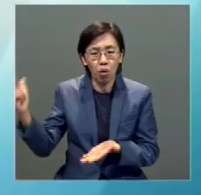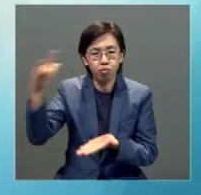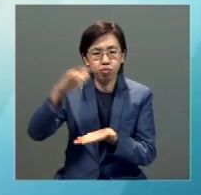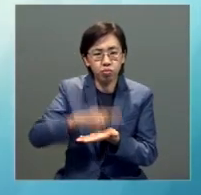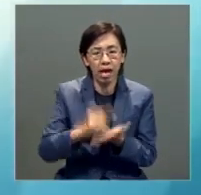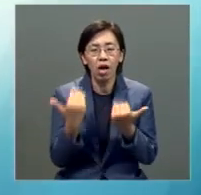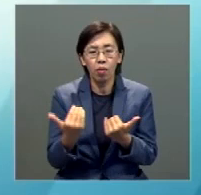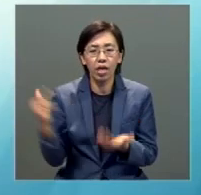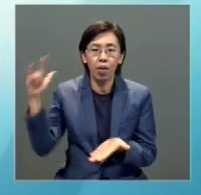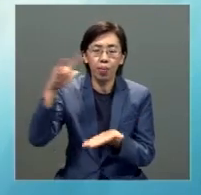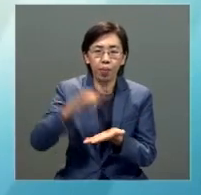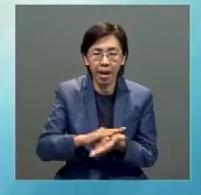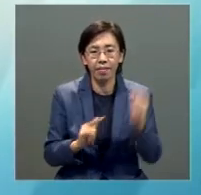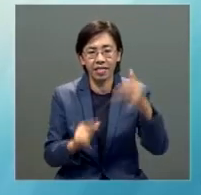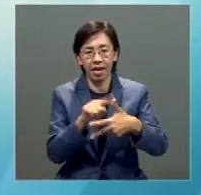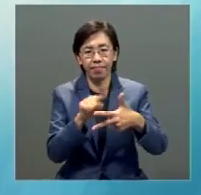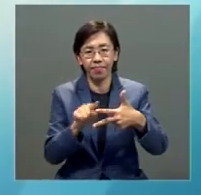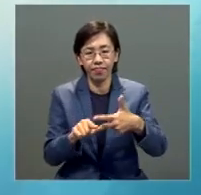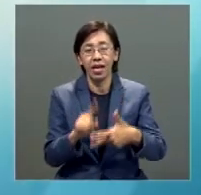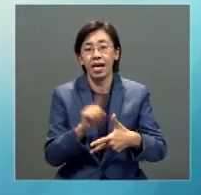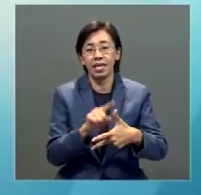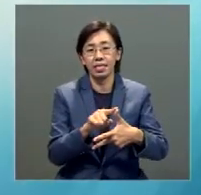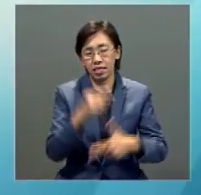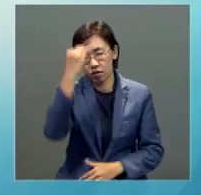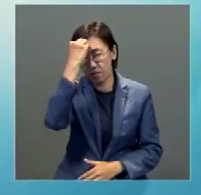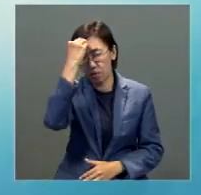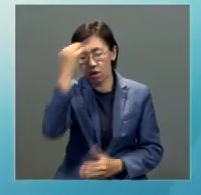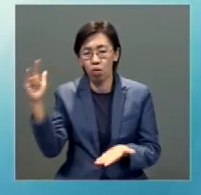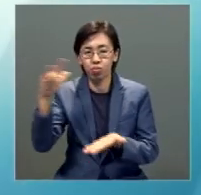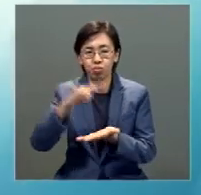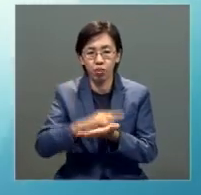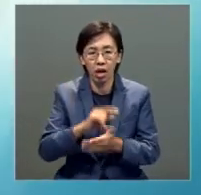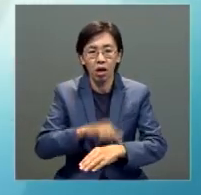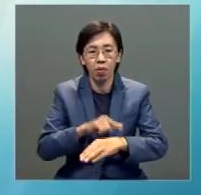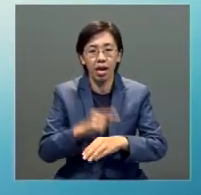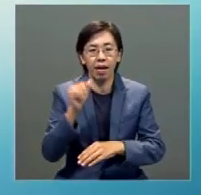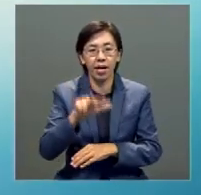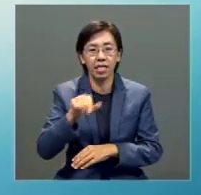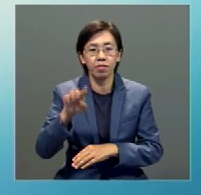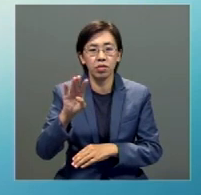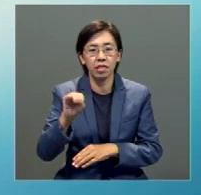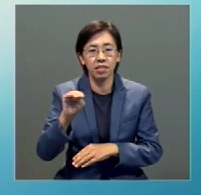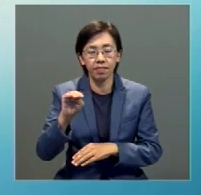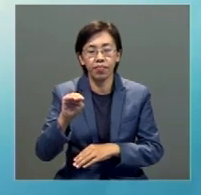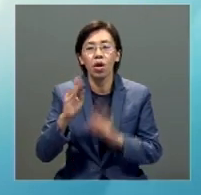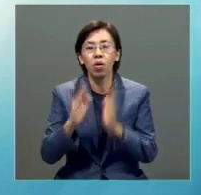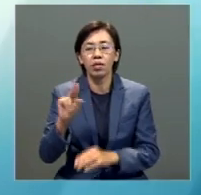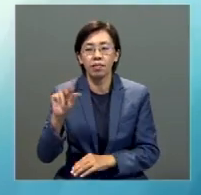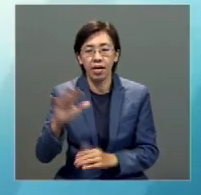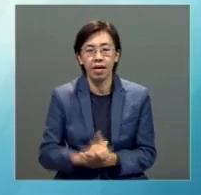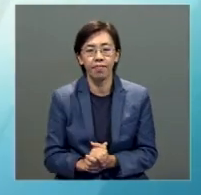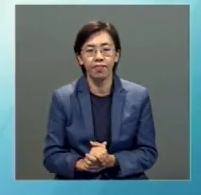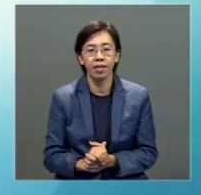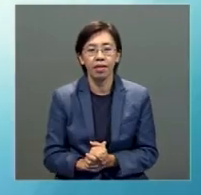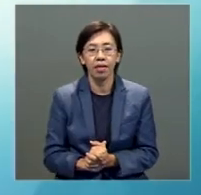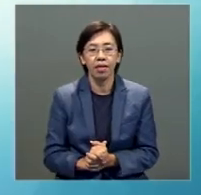สิ้นเลยนะครับมาดูตามมาตรการภารกิจนะครับที่รับคนไทยกลับมาจากต่างประเทศในวันนี้จะกลับมาอยู่ประมาณ3เที่ยวบินนะครับที่บินแรกก็จะเป็นทางญี่ปุ่นนะครับ15:40 35คนแล้วก็ในแทนอีก